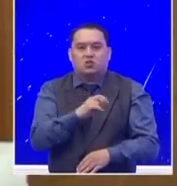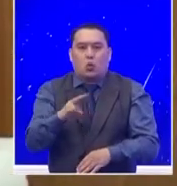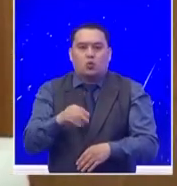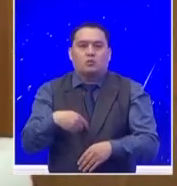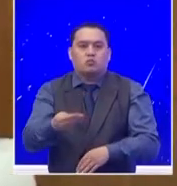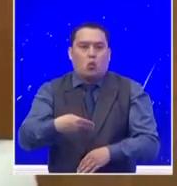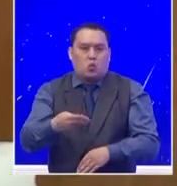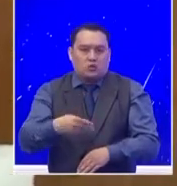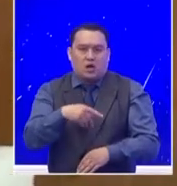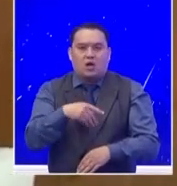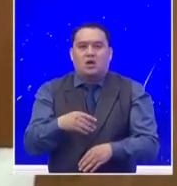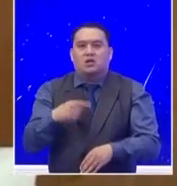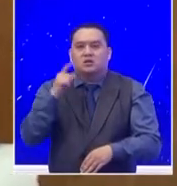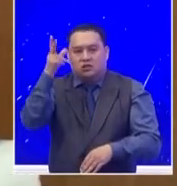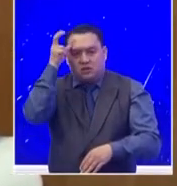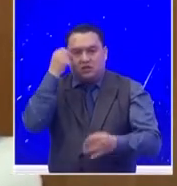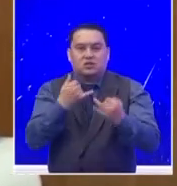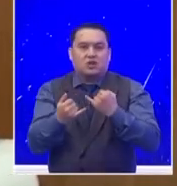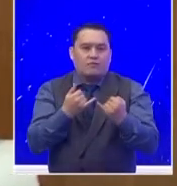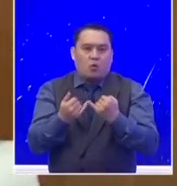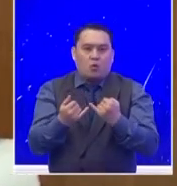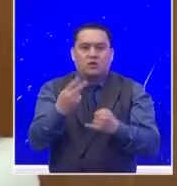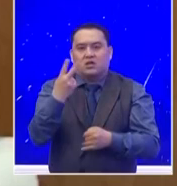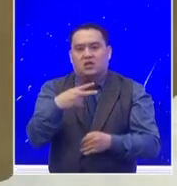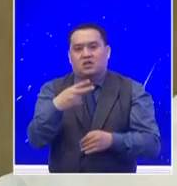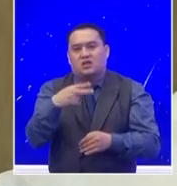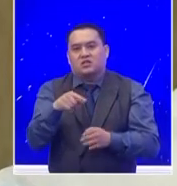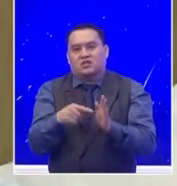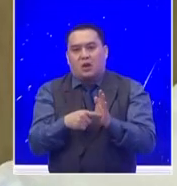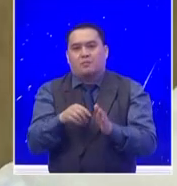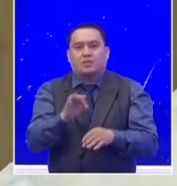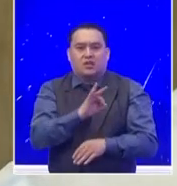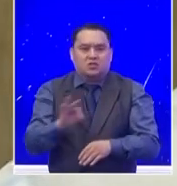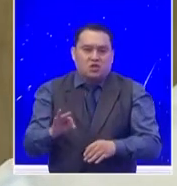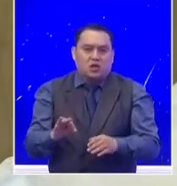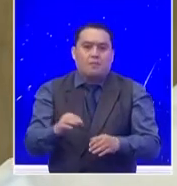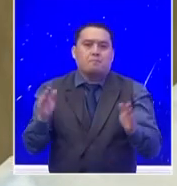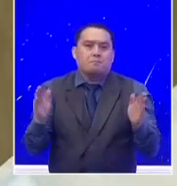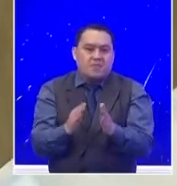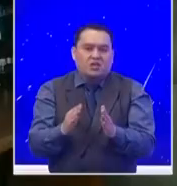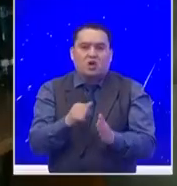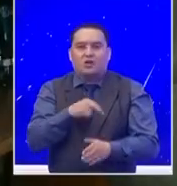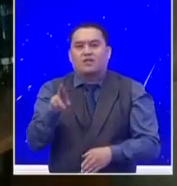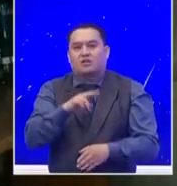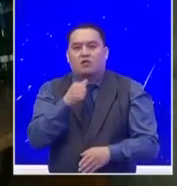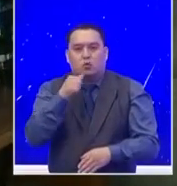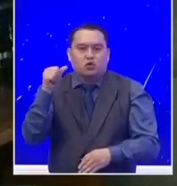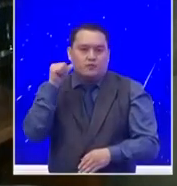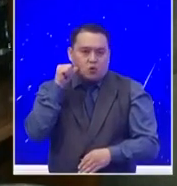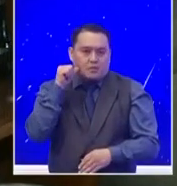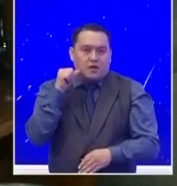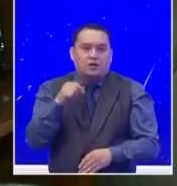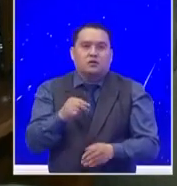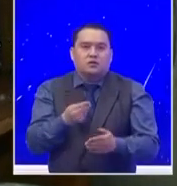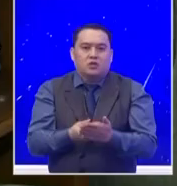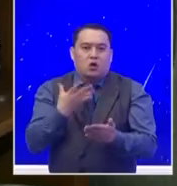тонн муки из растительных и зерновых культур. Это на 20,7% меньше, чем в январе прошлого года.